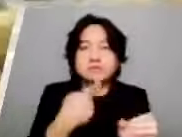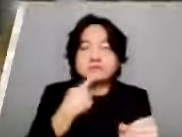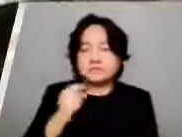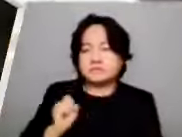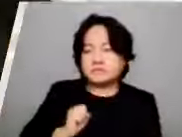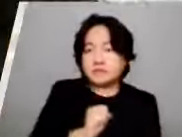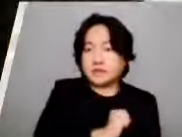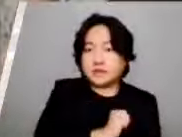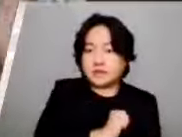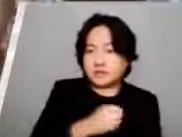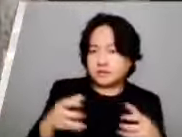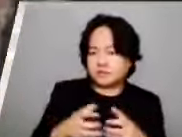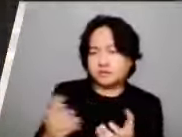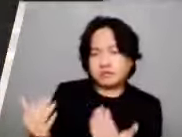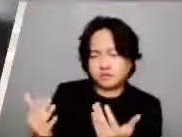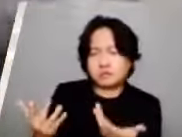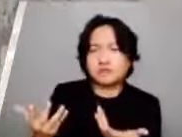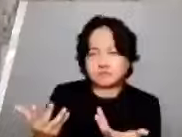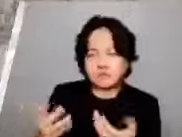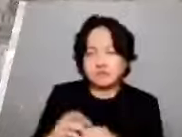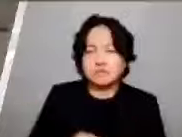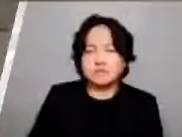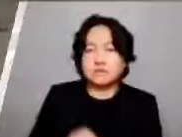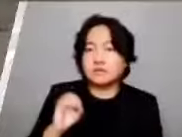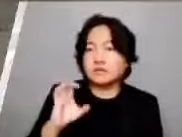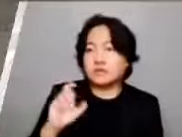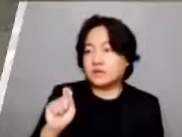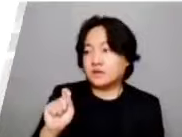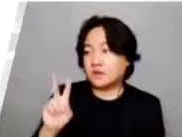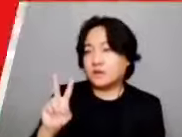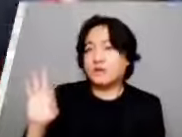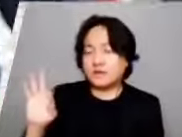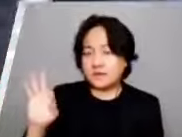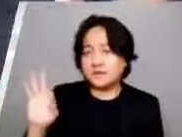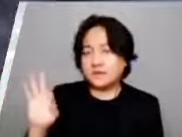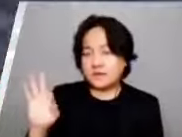ng aplikasyon ang mga unconsolidated jeepney driver at operator.